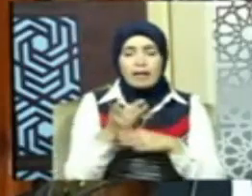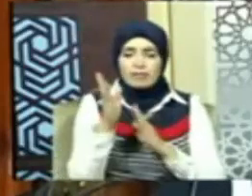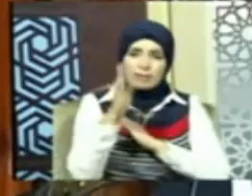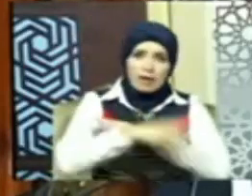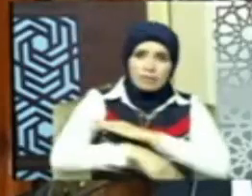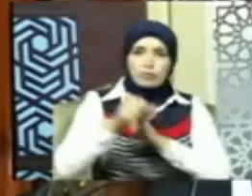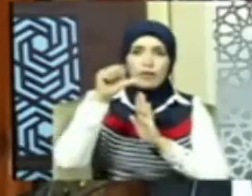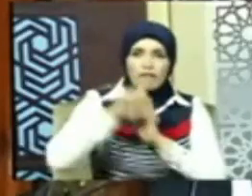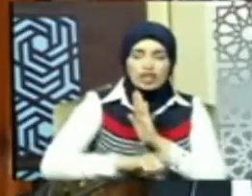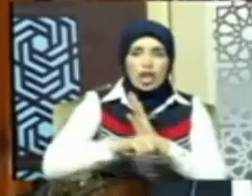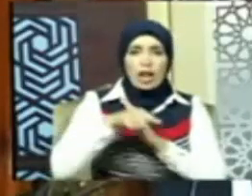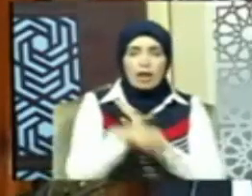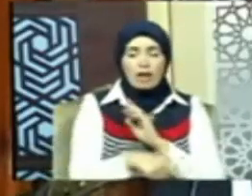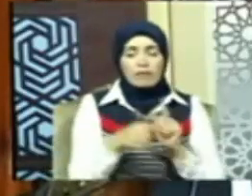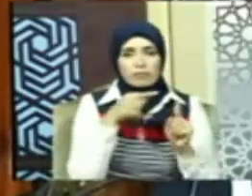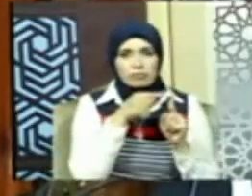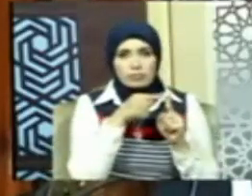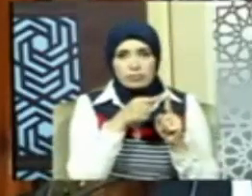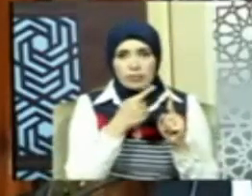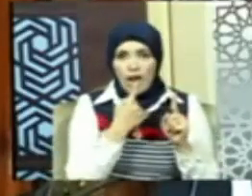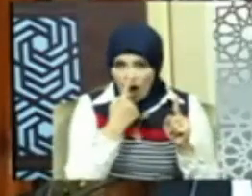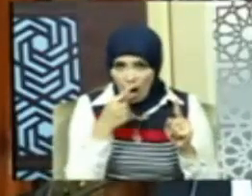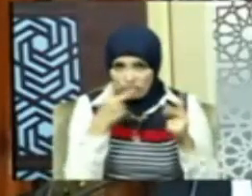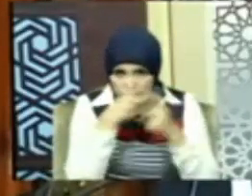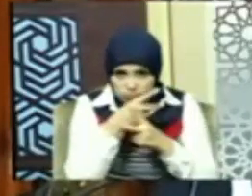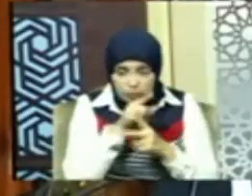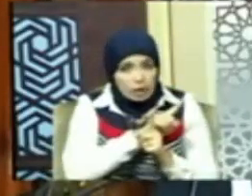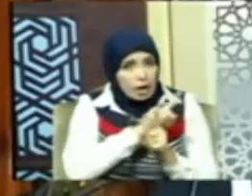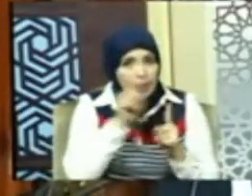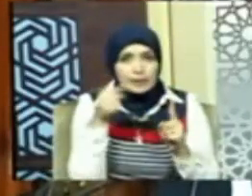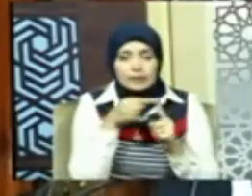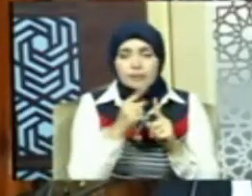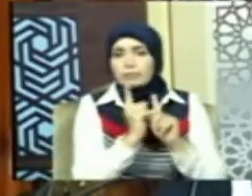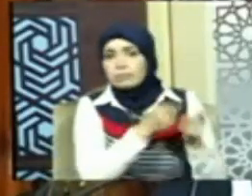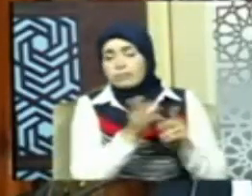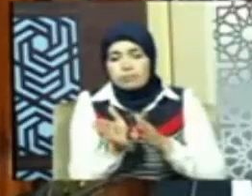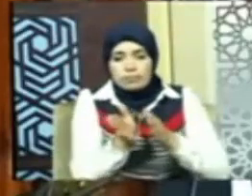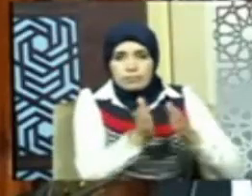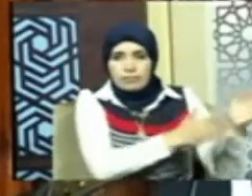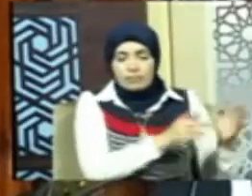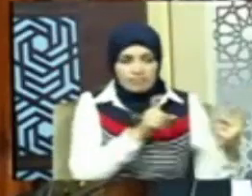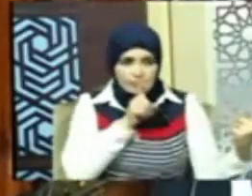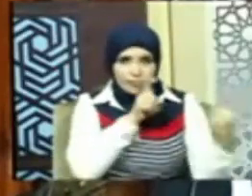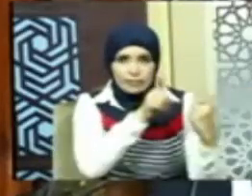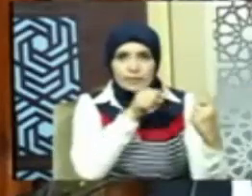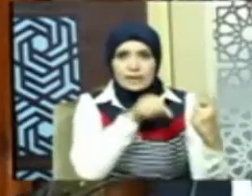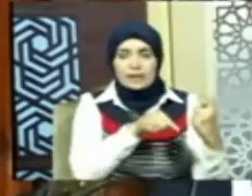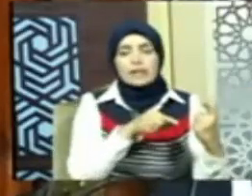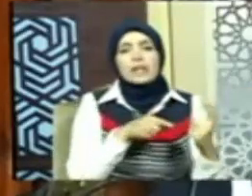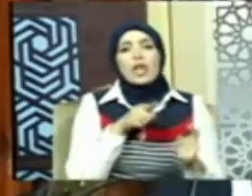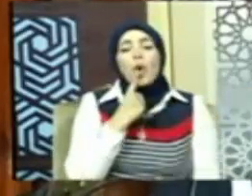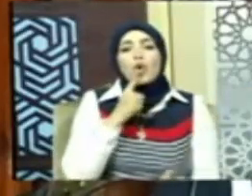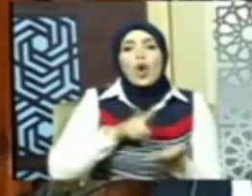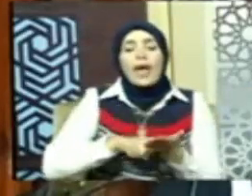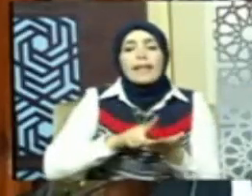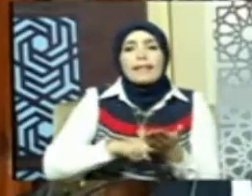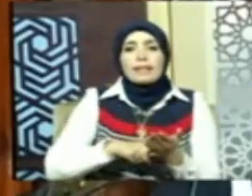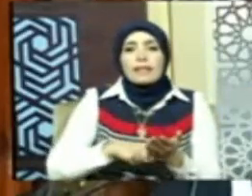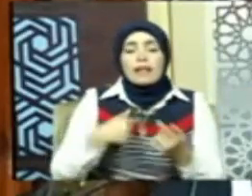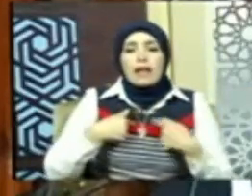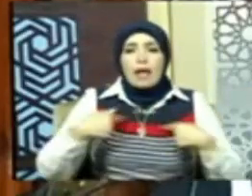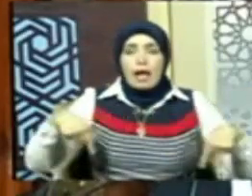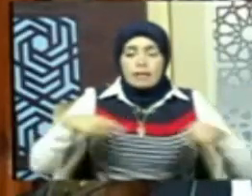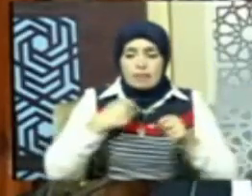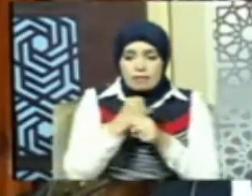دورنا أن نفند أباطيل هذه الجماعات الضالة، ونؤكد أن